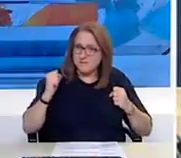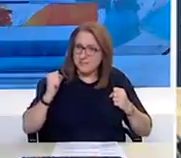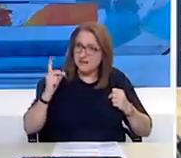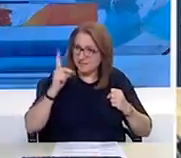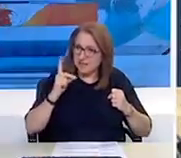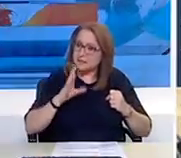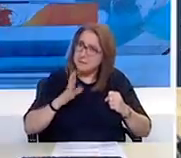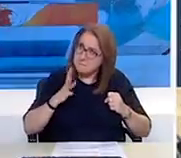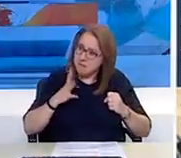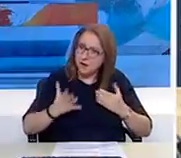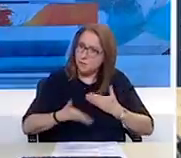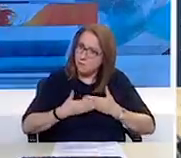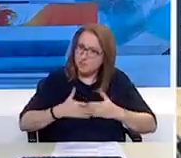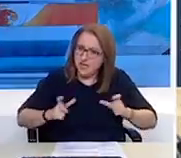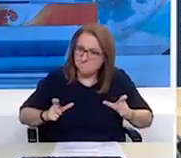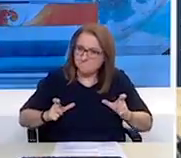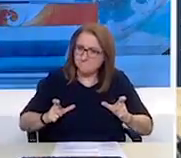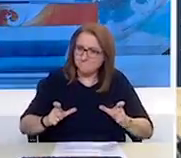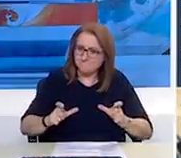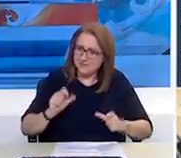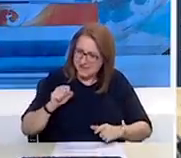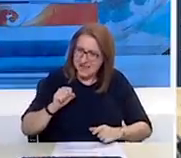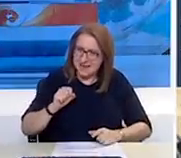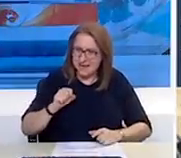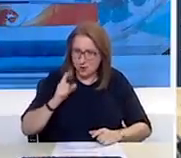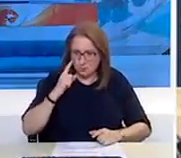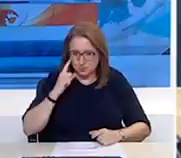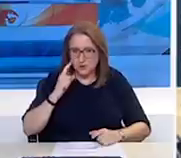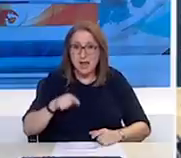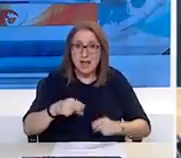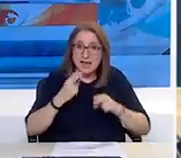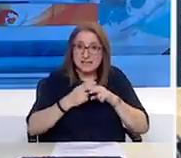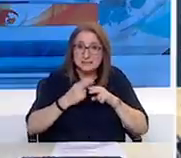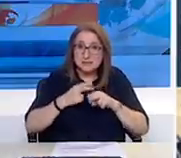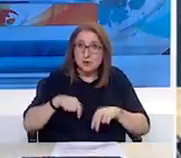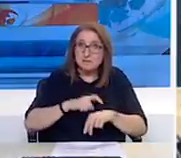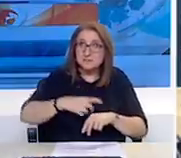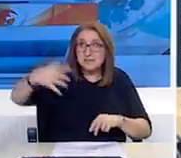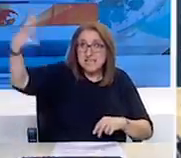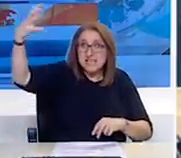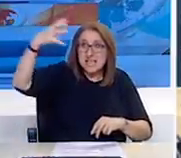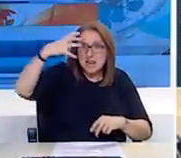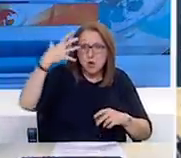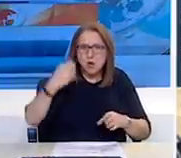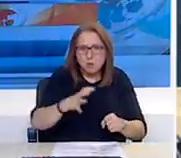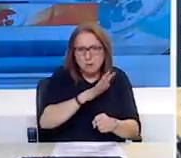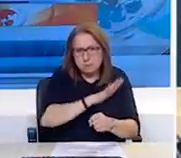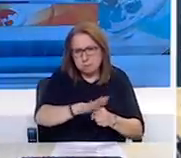ιωγενών λοιμόξεων του αναπνευστικού. Εγώ θεωρώ ότι είναι σημαντικό σε μια χώρα που έχει ηλιοφάνεια να έχουμε